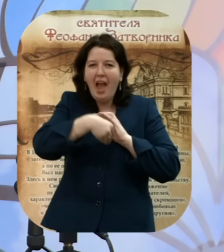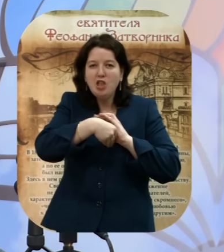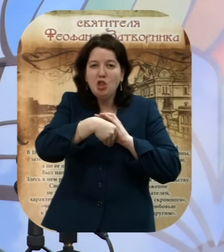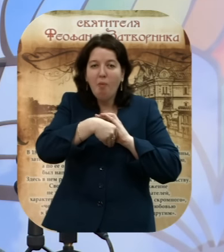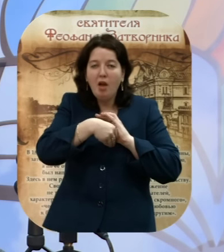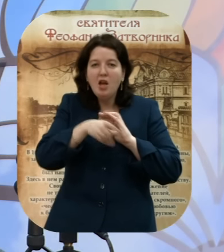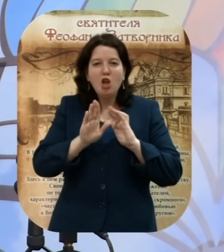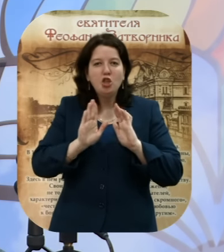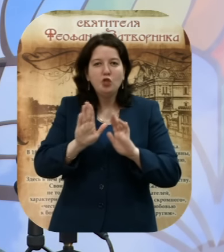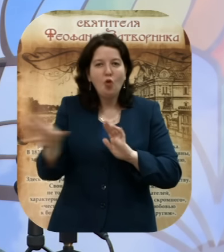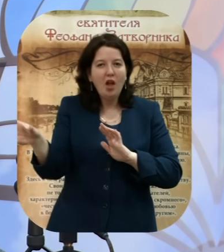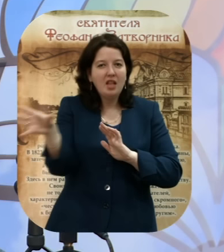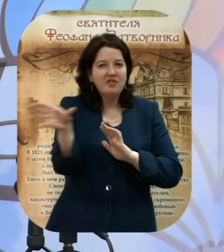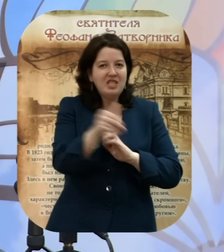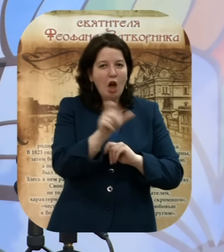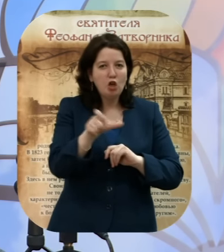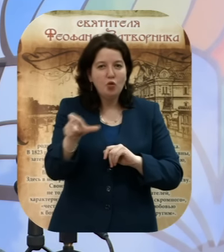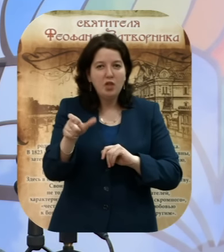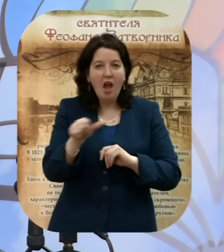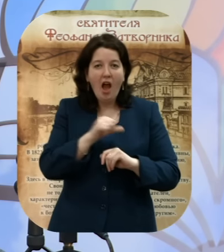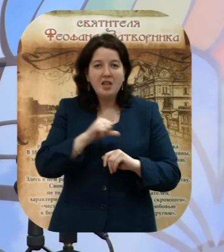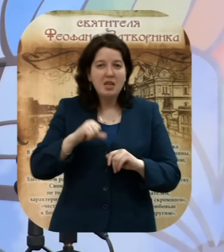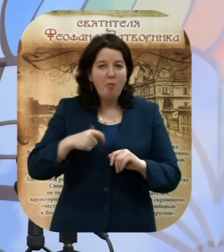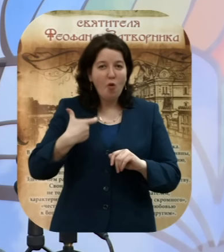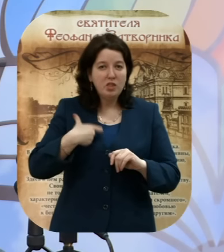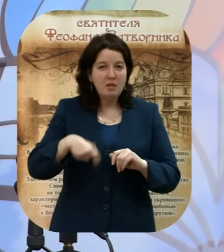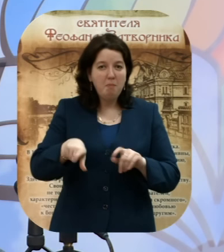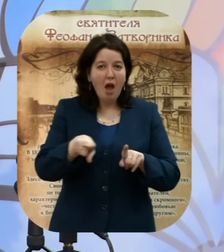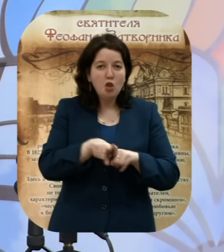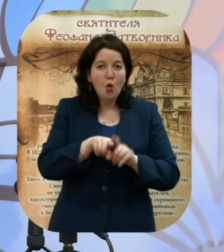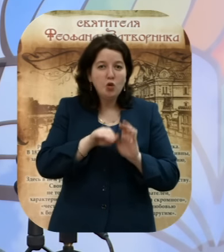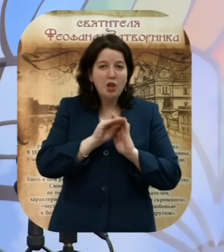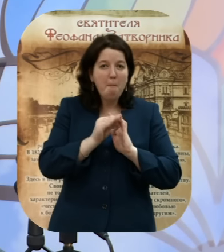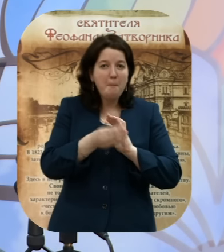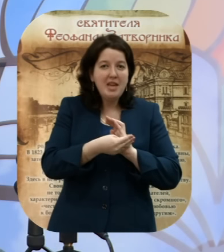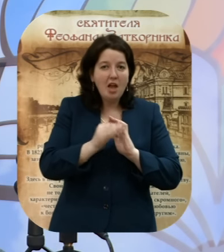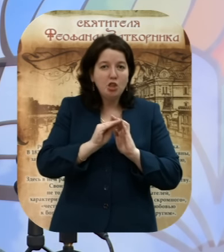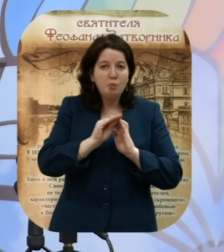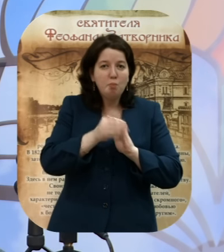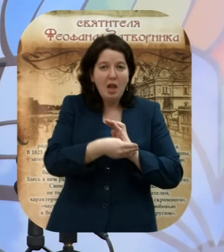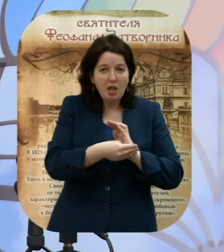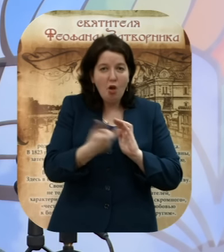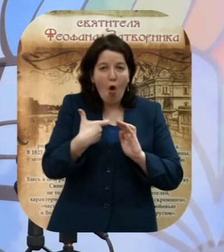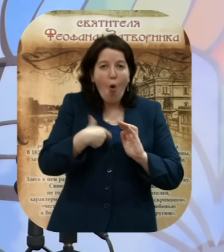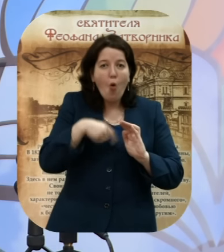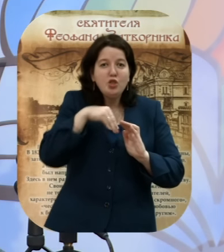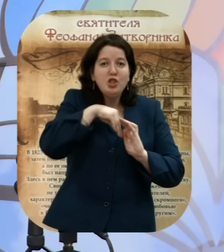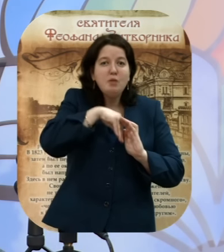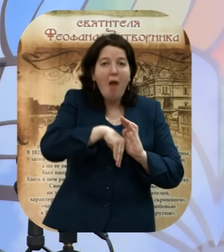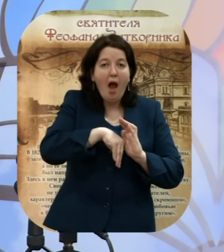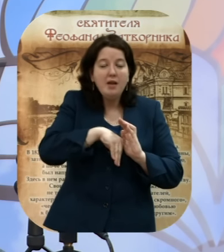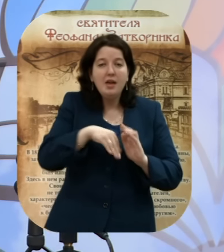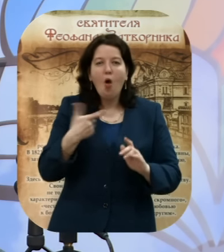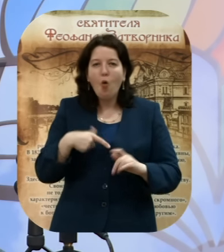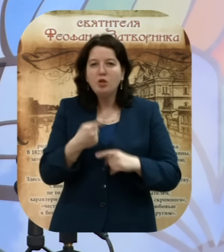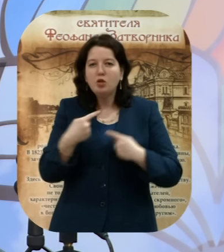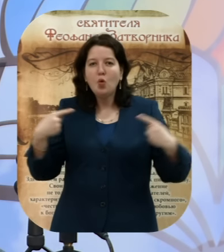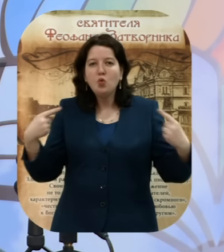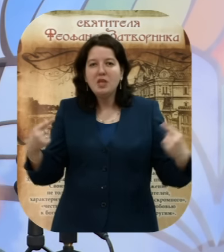не только от людей, от самого себя прячем это. От себя самих это